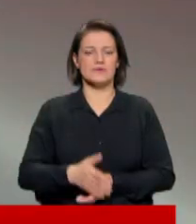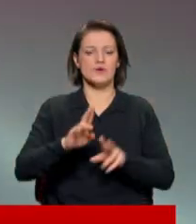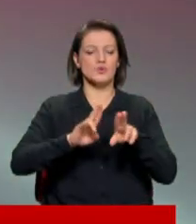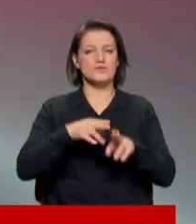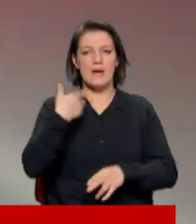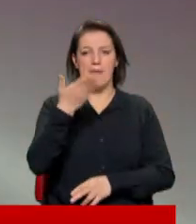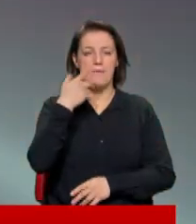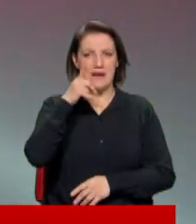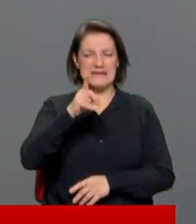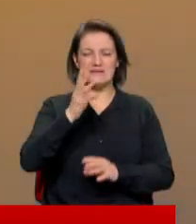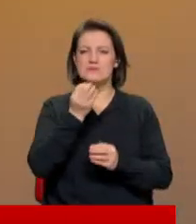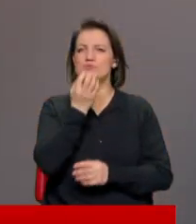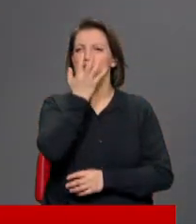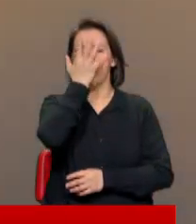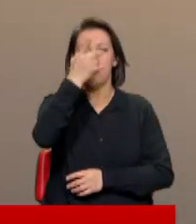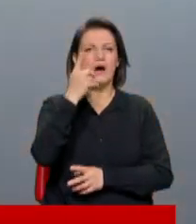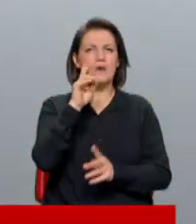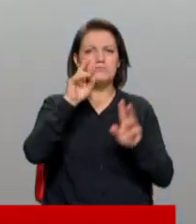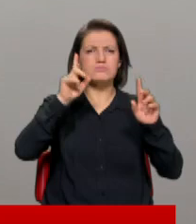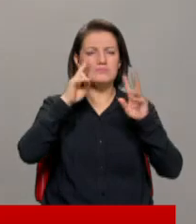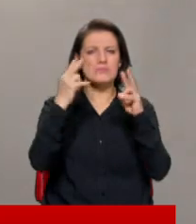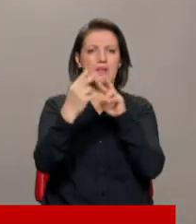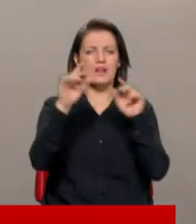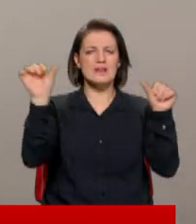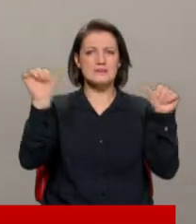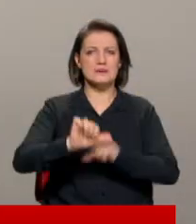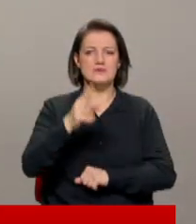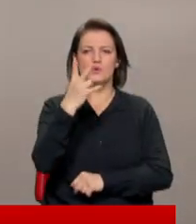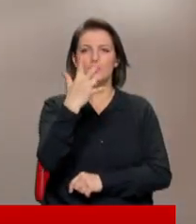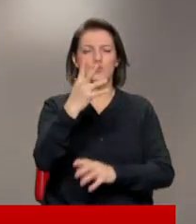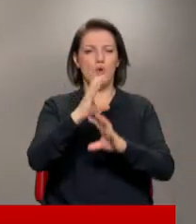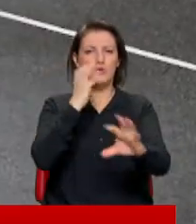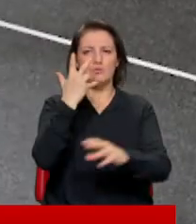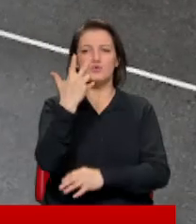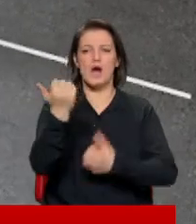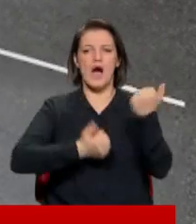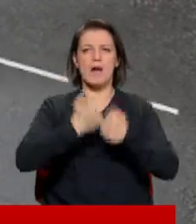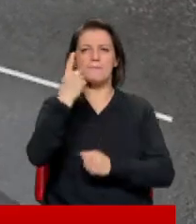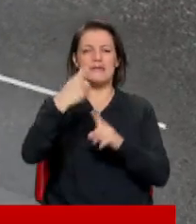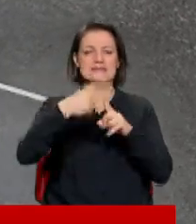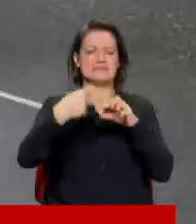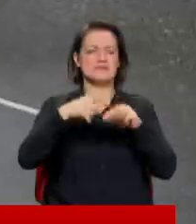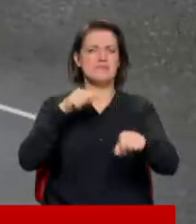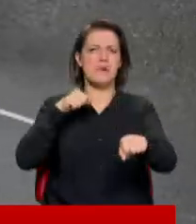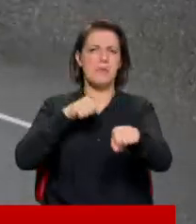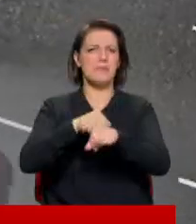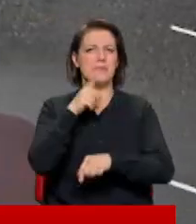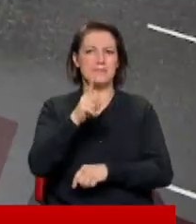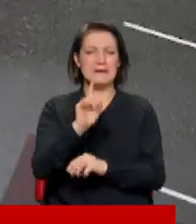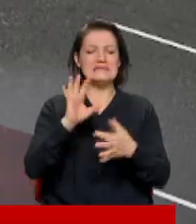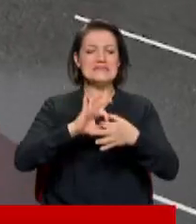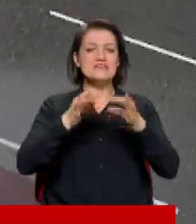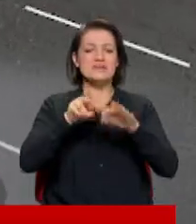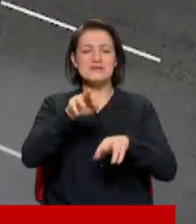Marmara Otoyolu'nda sistem göz gözü görmüyordu. 3 otobüs, 3 otomobil ve 1 tır birbirine girdi. Katliam gibi